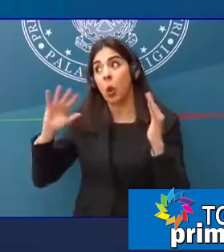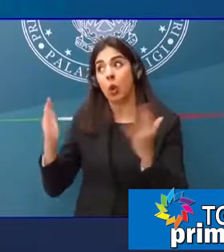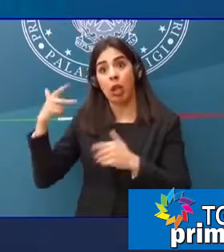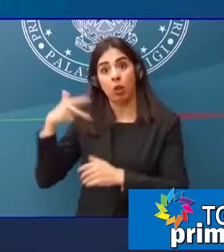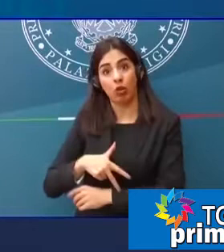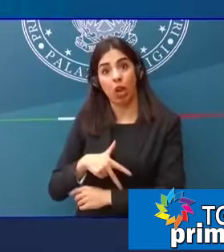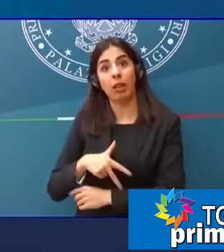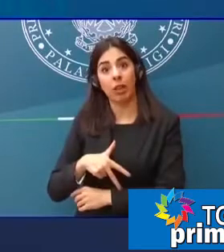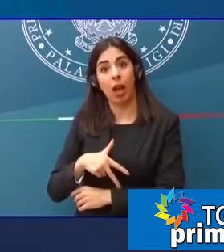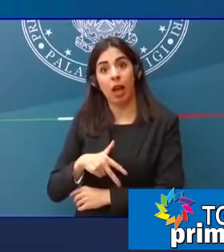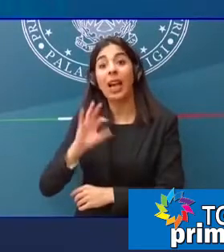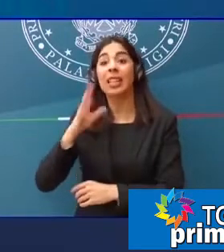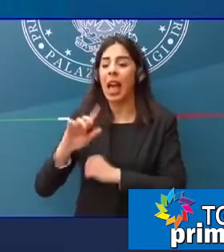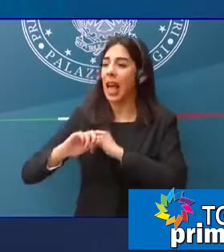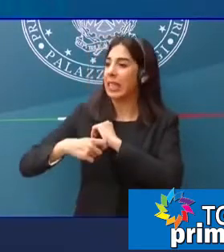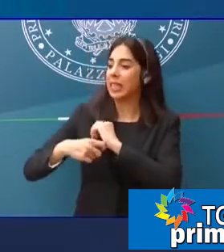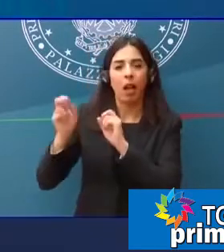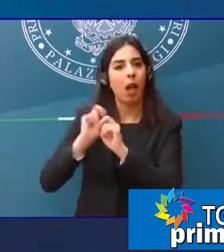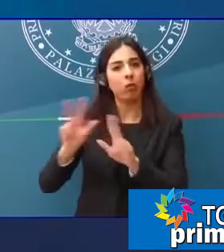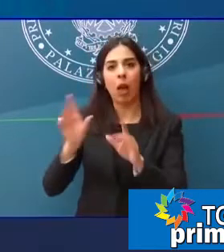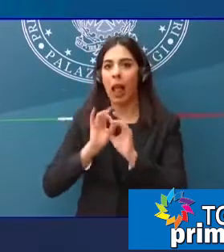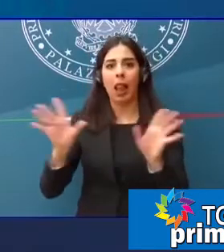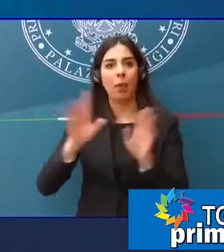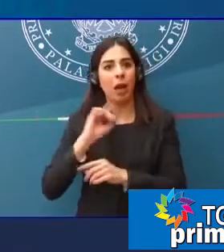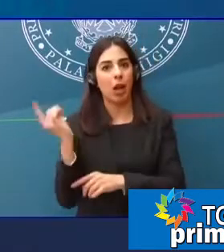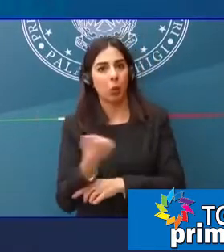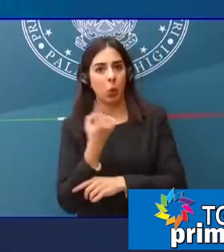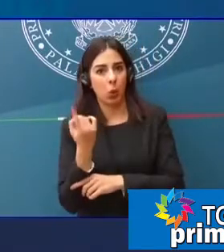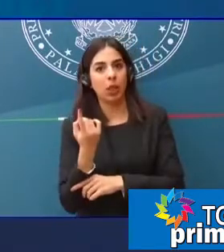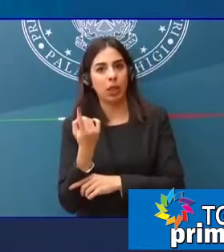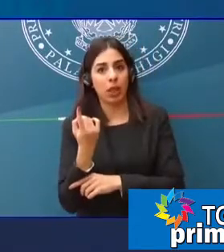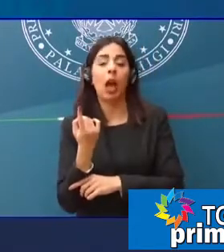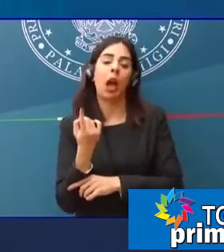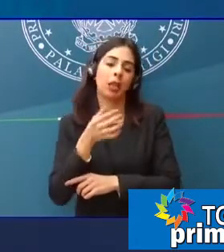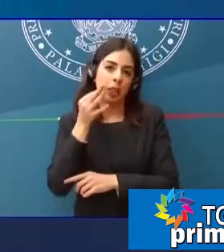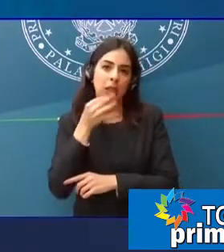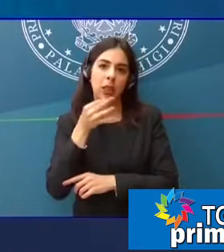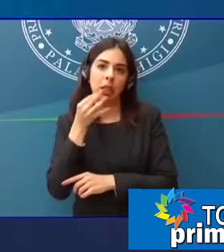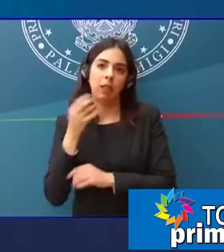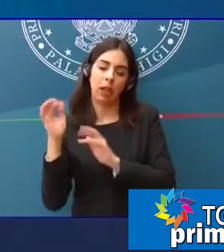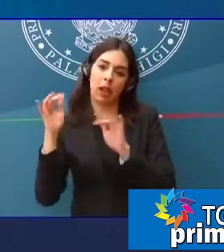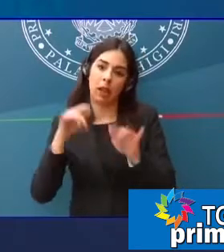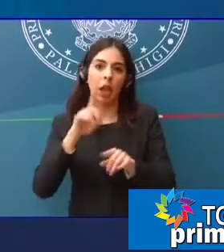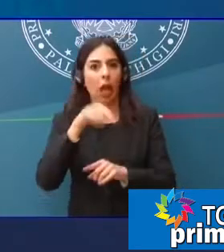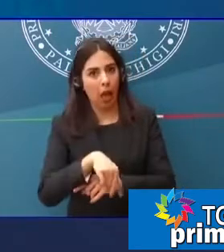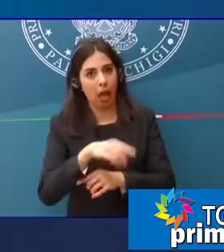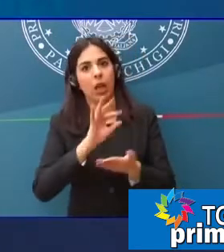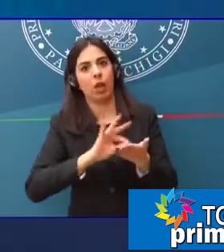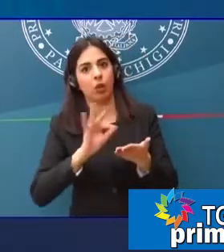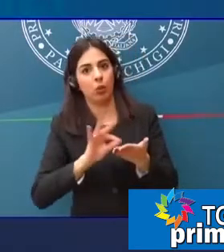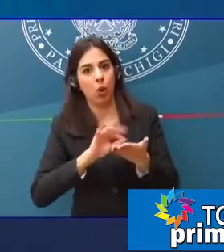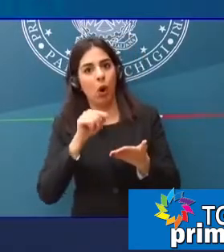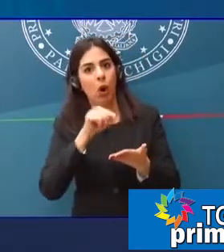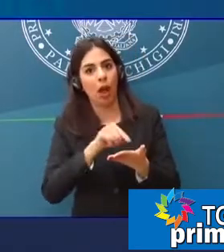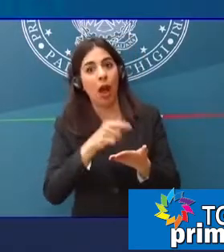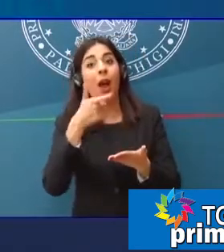venissero completamente abolite, diventerebbero esse stesse un punto di contagio alto, elevato, proprio perché sono le attività